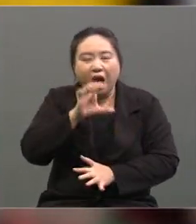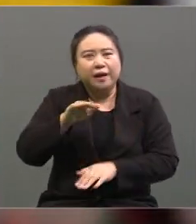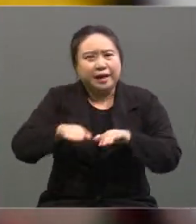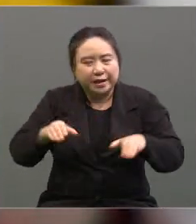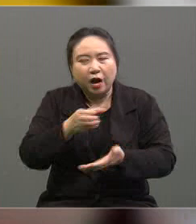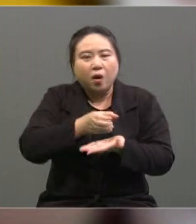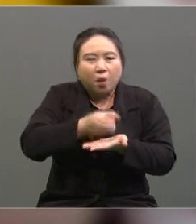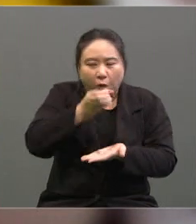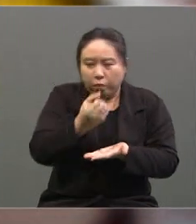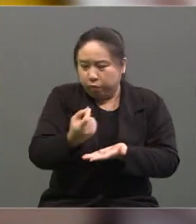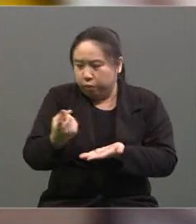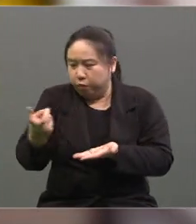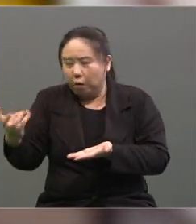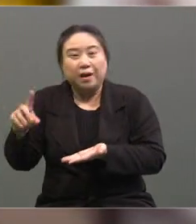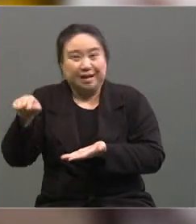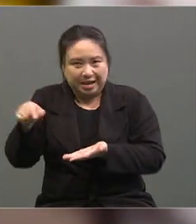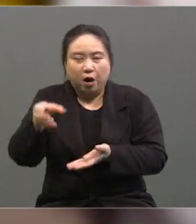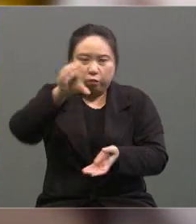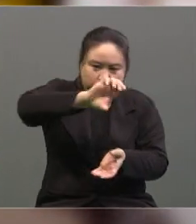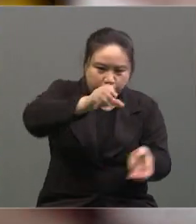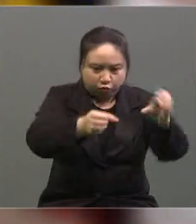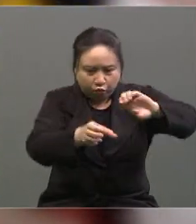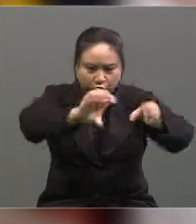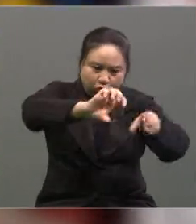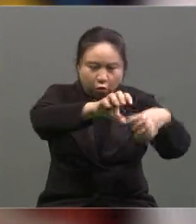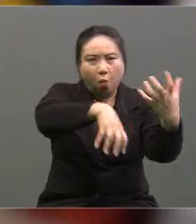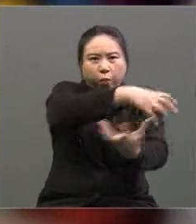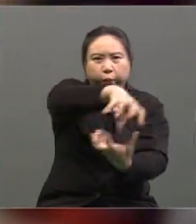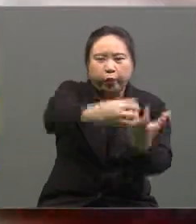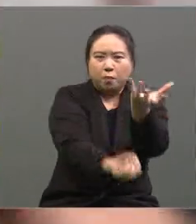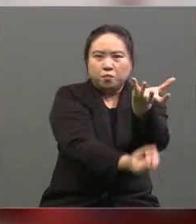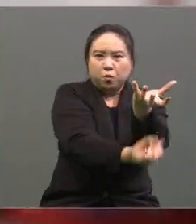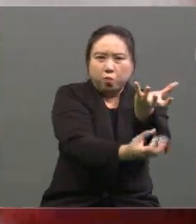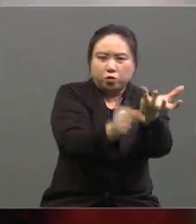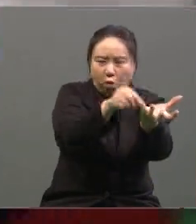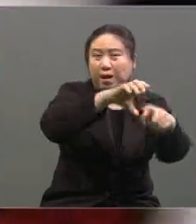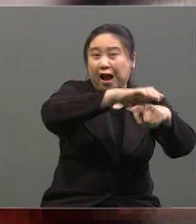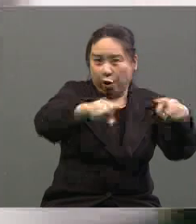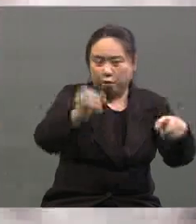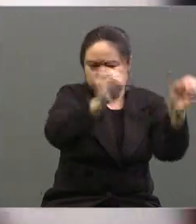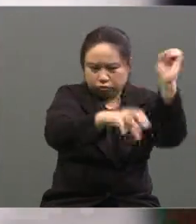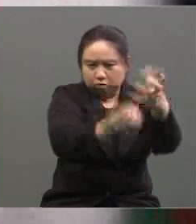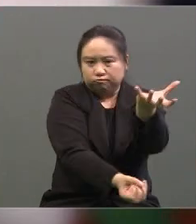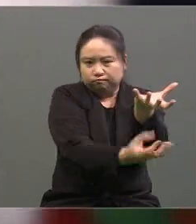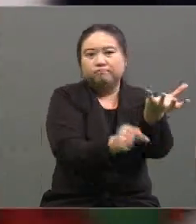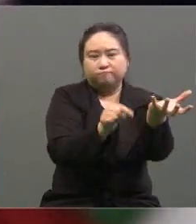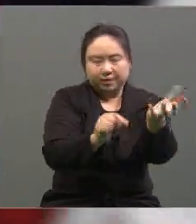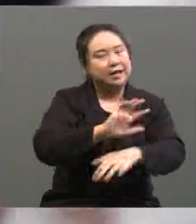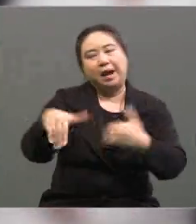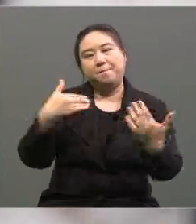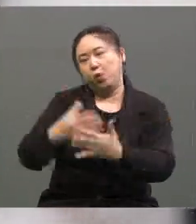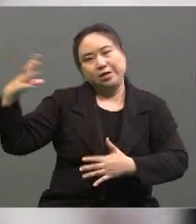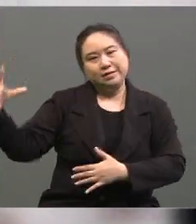ดค่ะซึ่งเขาใช้เป็นส่วนผสมในการที่จะต้มน้ำกระท่อมค่ะทางเจ้าหน้าที่ก็เลยยึดไว้ทั้งหมดเพื่อที่จะมีการตรวจส